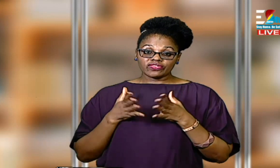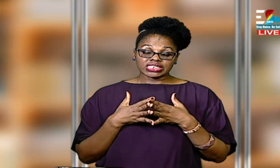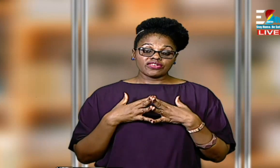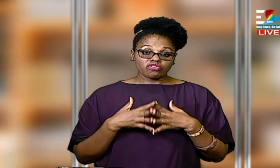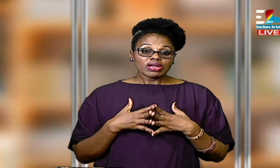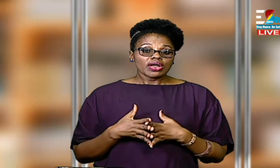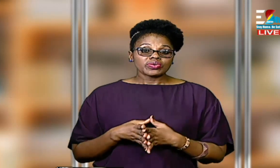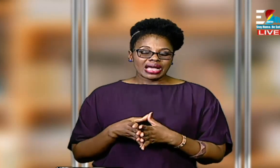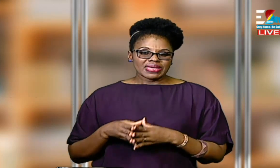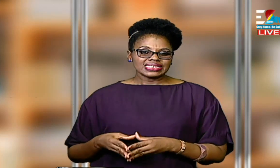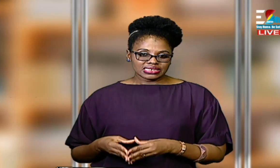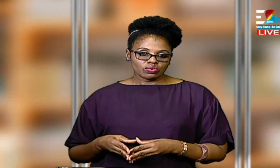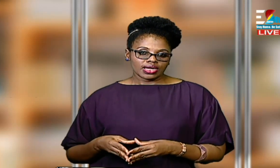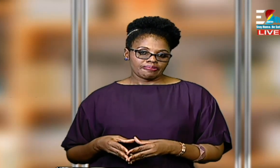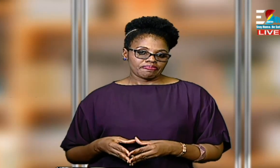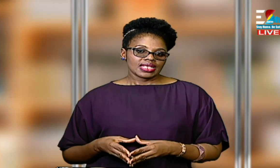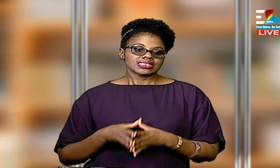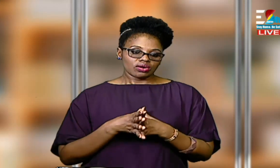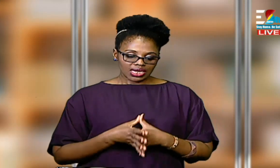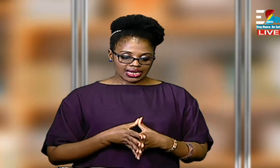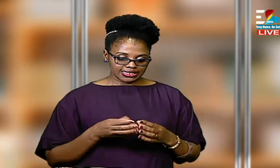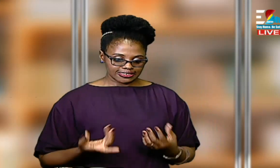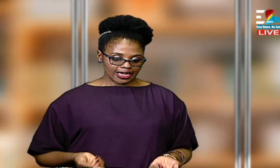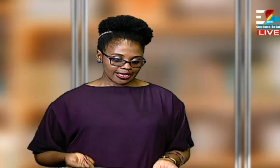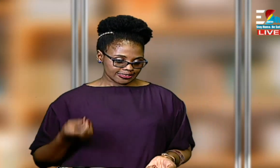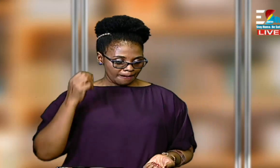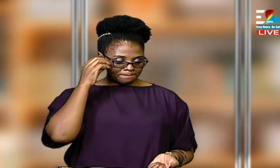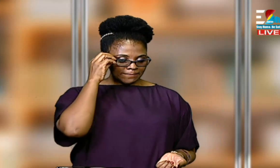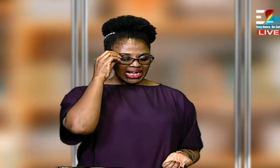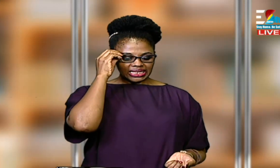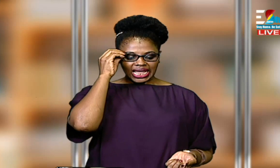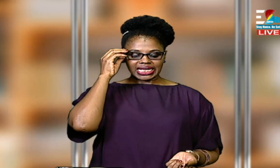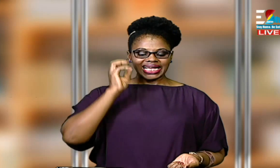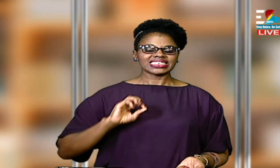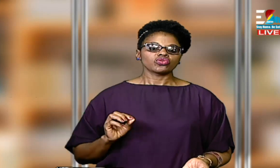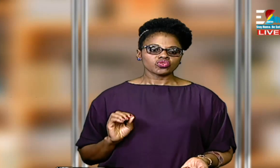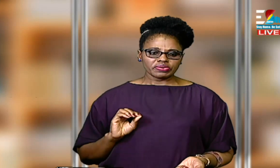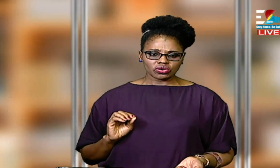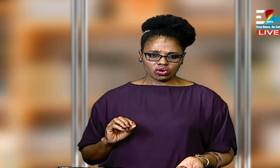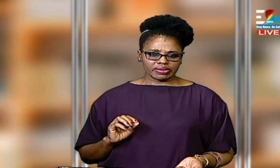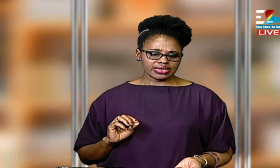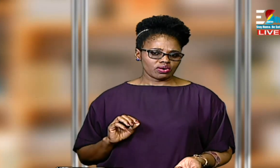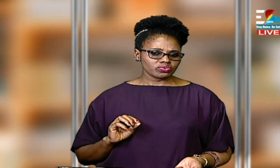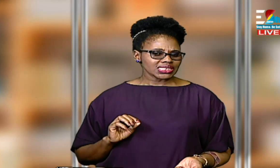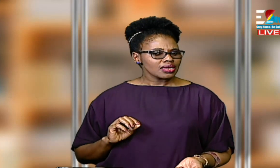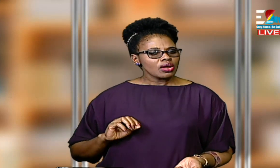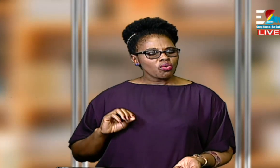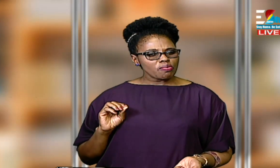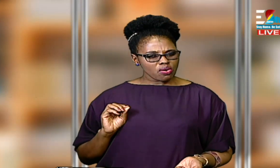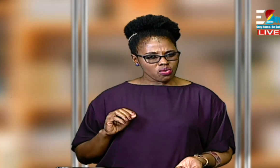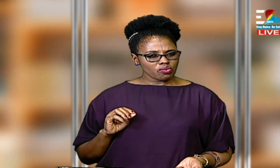Singakatihleli ke mfundzi tivumelwano tamentiwa. Sitaqala ngetichaza. Yaqala ngechaza lo sobito longumentiwa